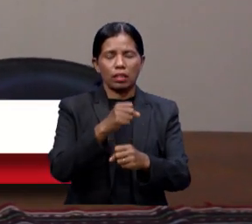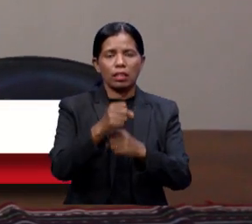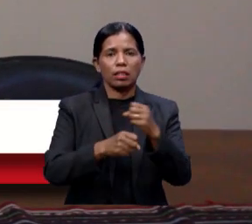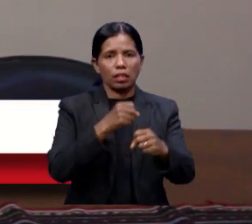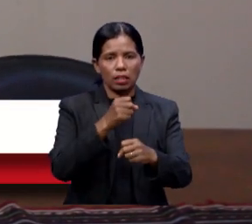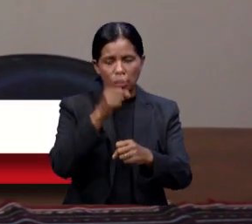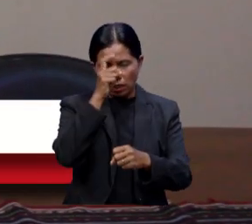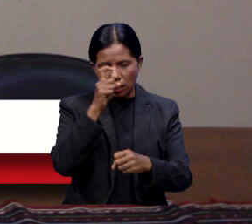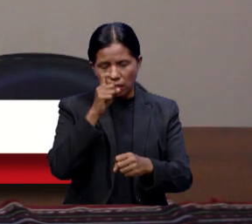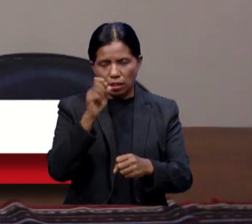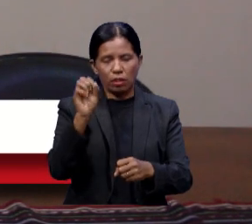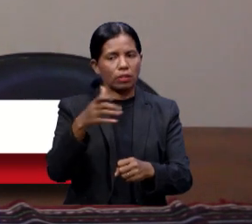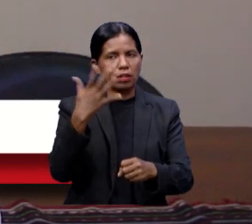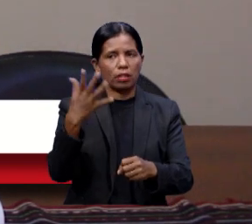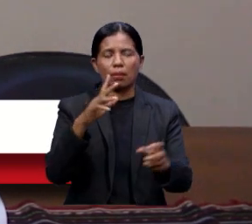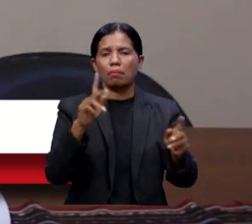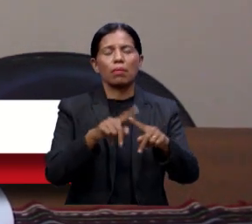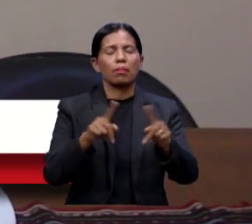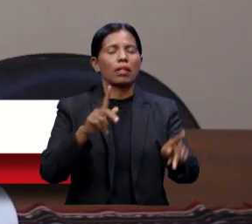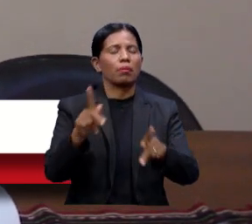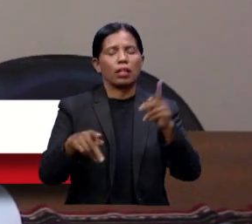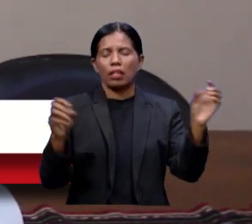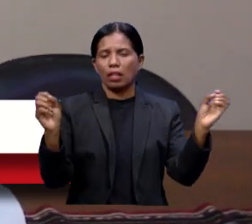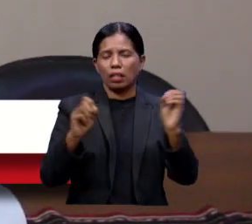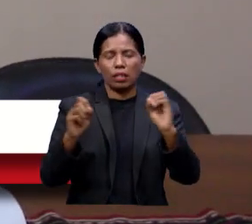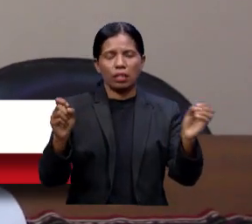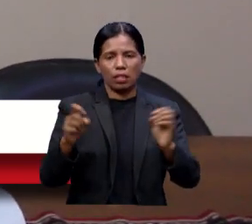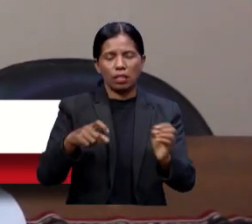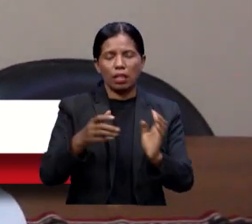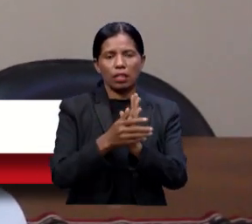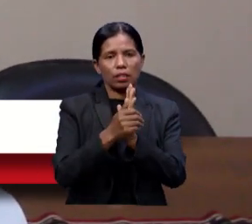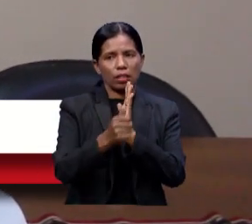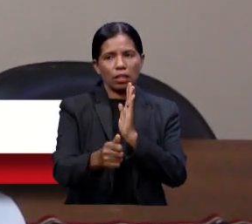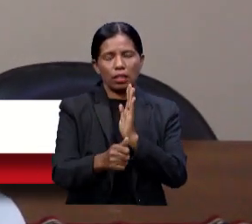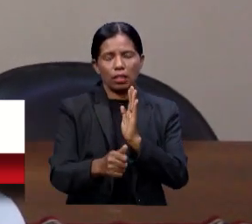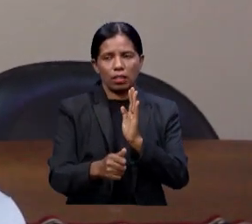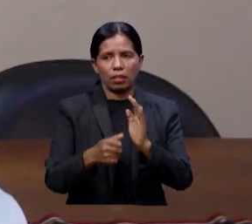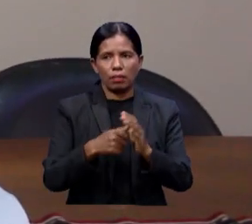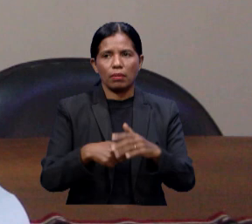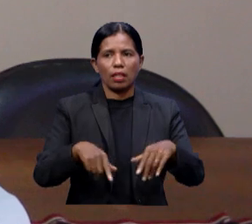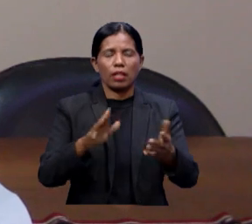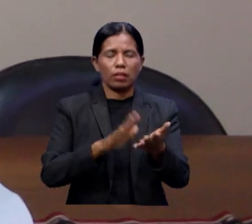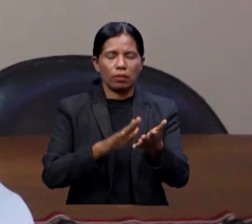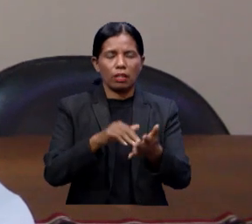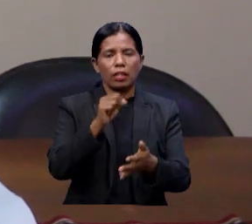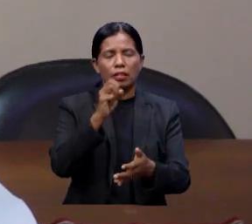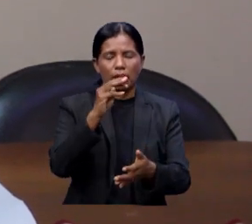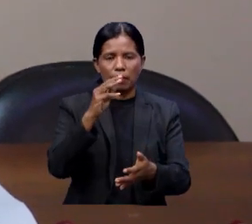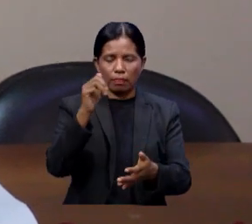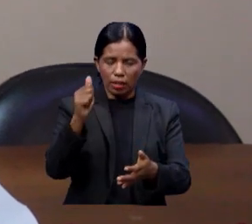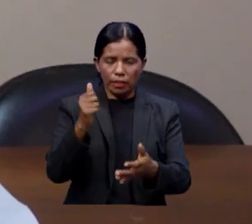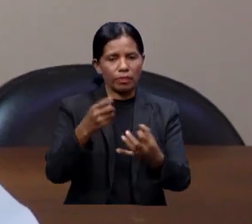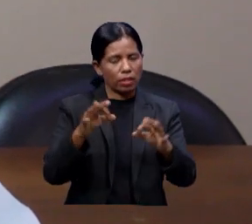balete mabe emala ihe skill da rumah tamat SMA akabo si skola sekundari da rumah mayo si